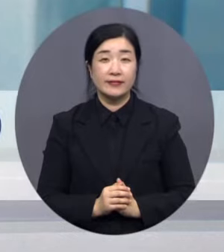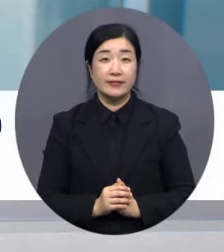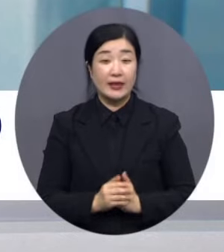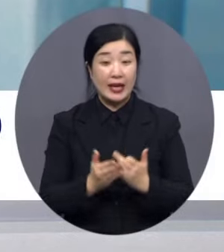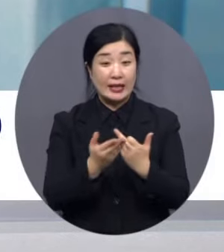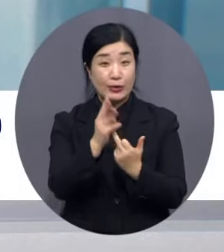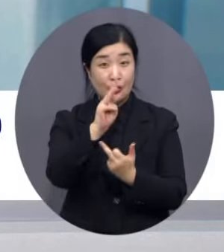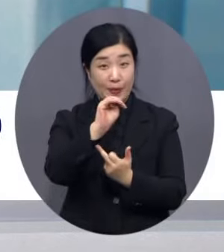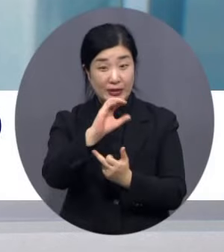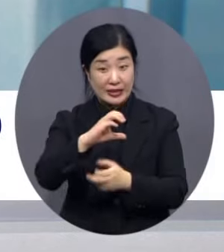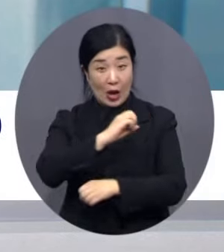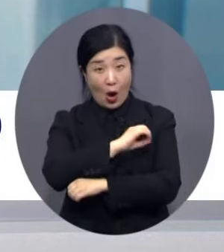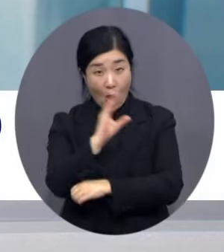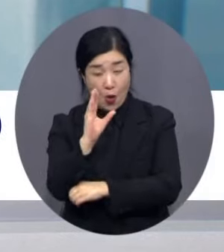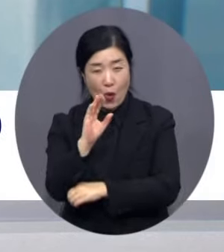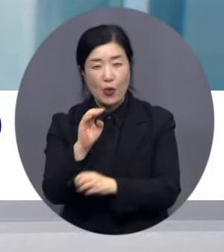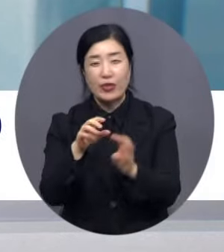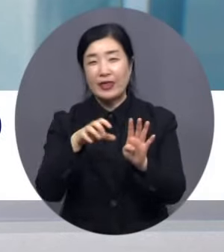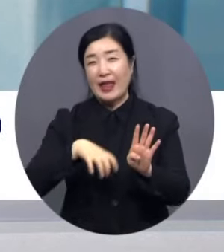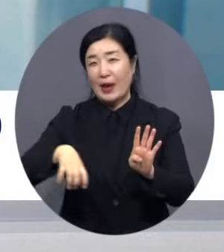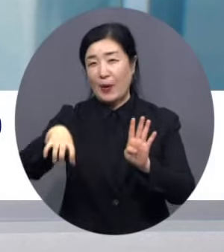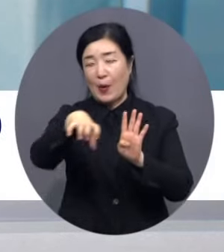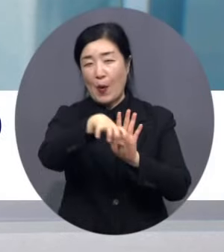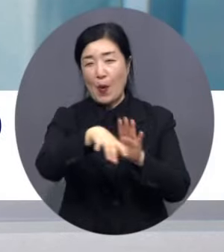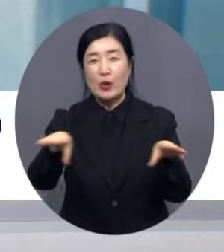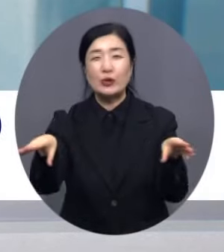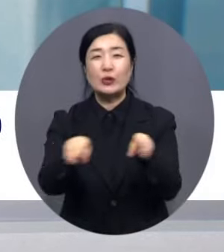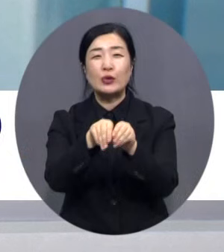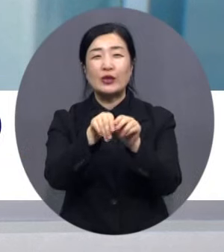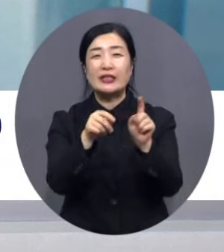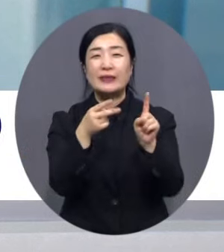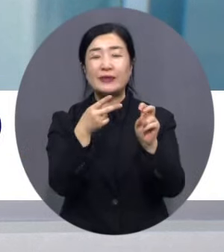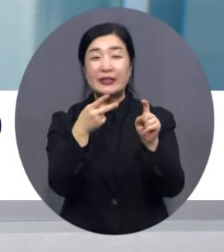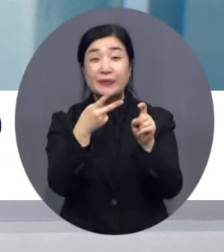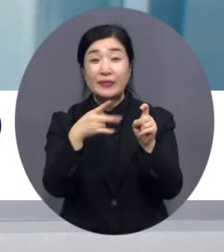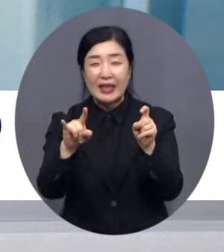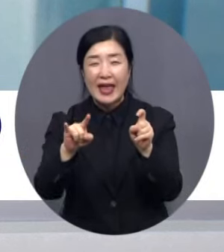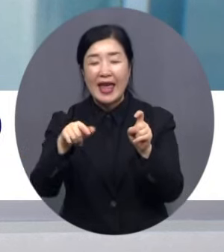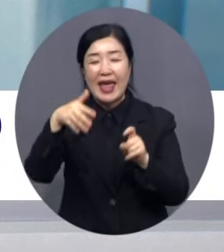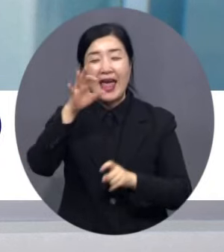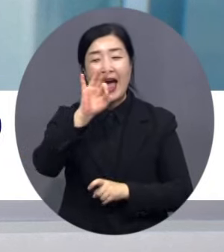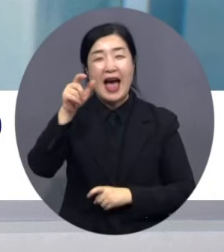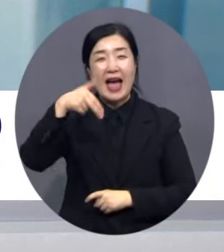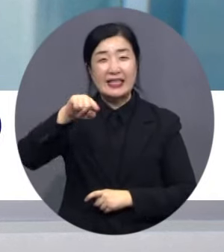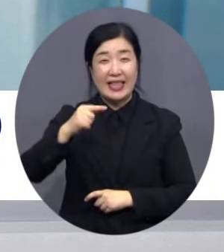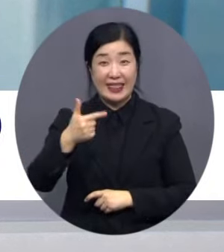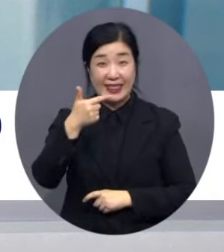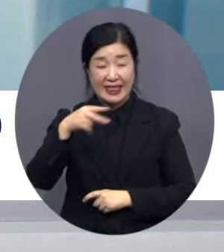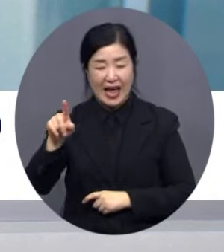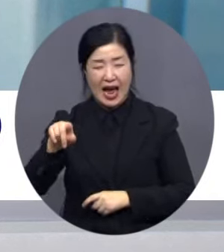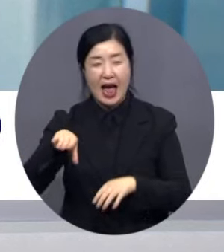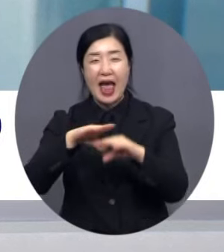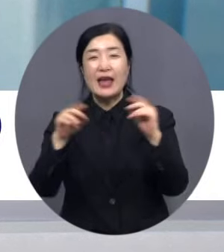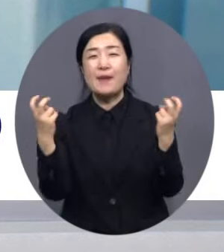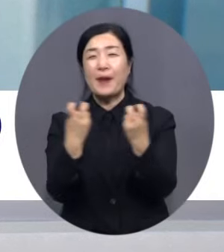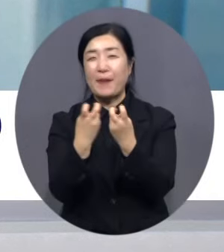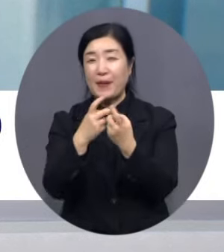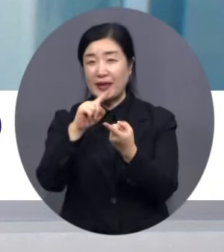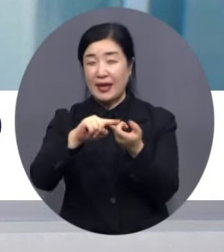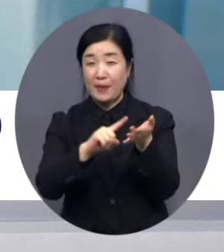제주 MBC 등 언론 사사가 선정한 총선 10대 어젠다에 대해 후보들의 의견과 해법을 들어보는 기획뉴스